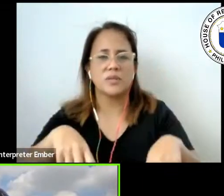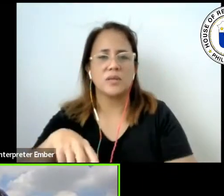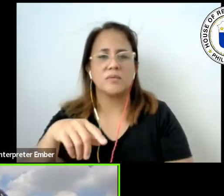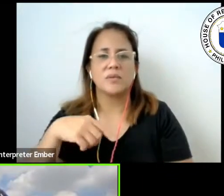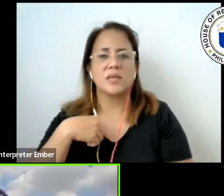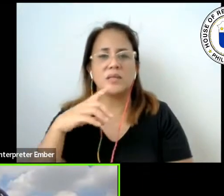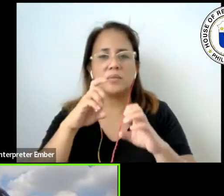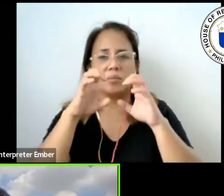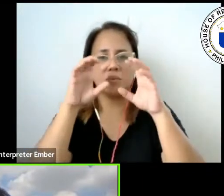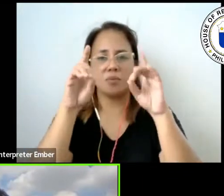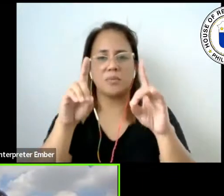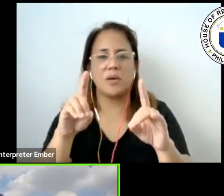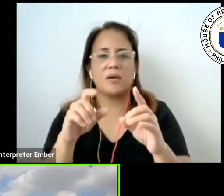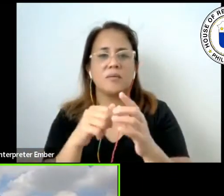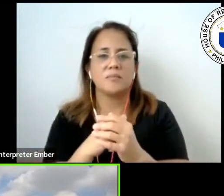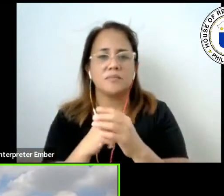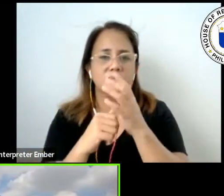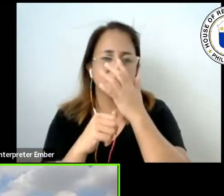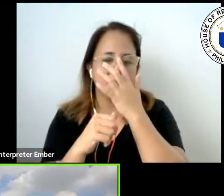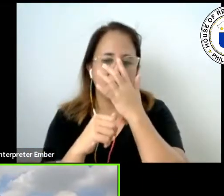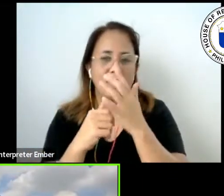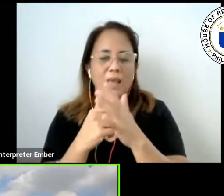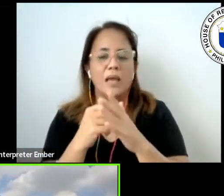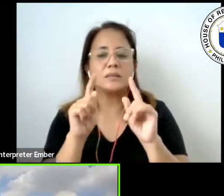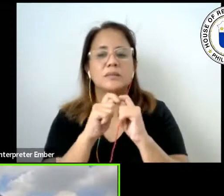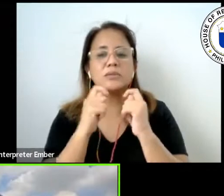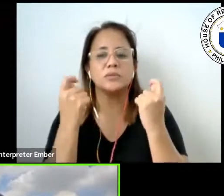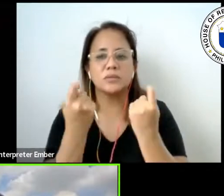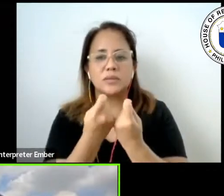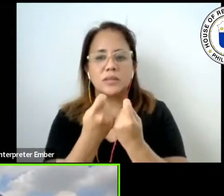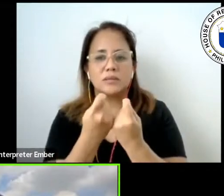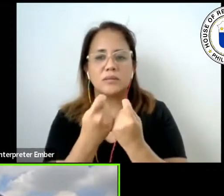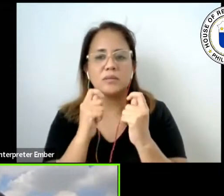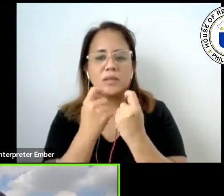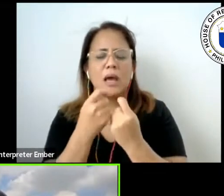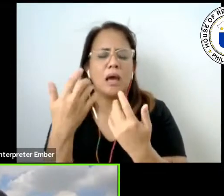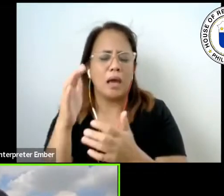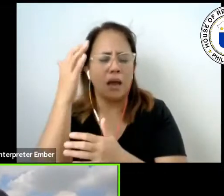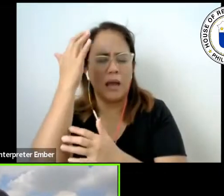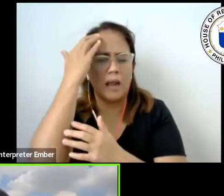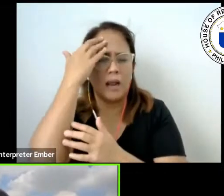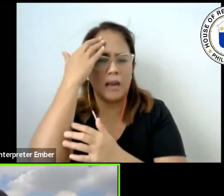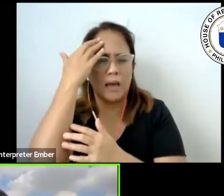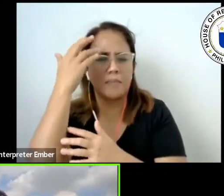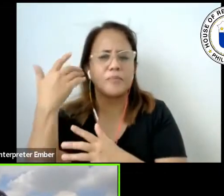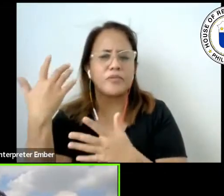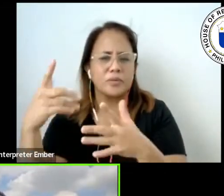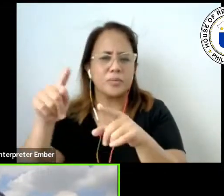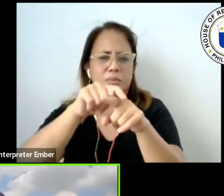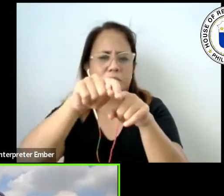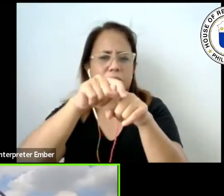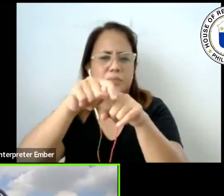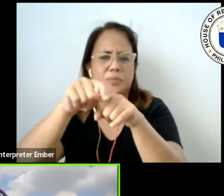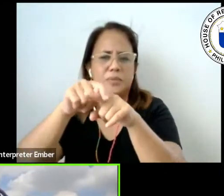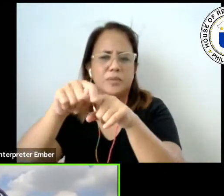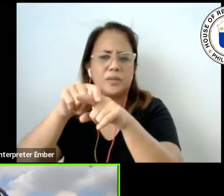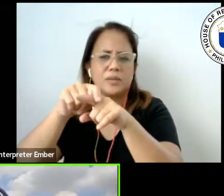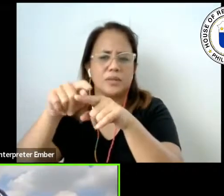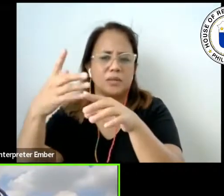in DepEd, Dr. Villanesa, and her team. Alam nila, sila po ay yung mga trainers. So Dr. Villanesa ang